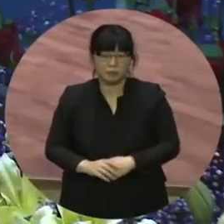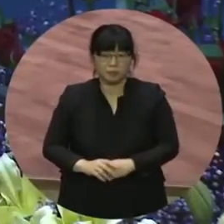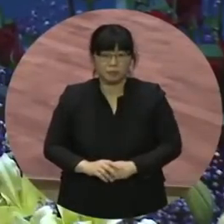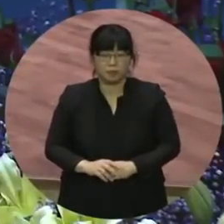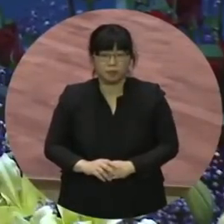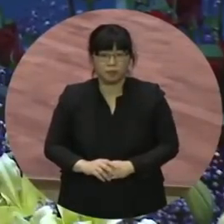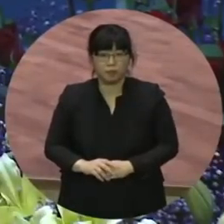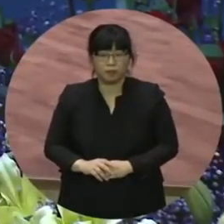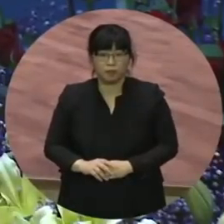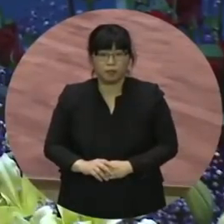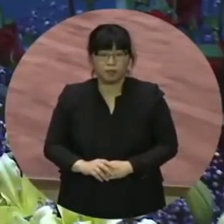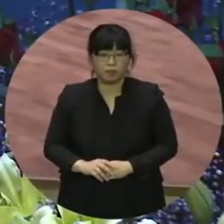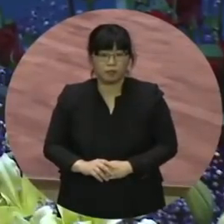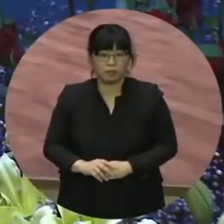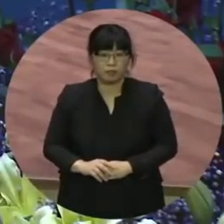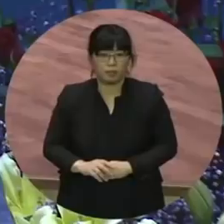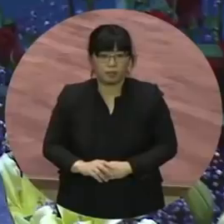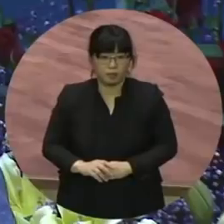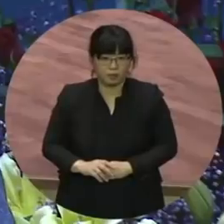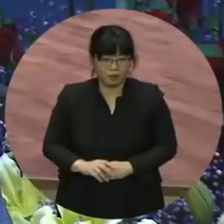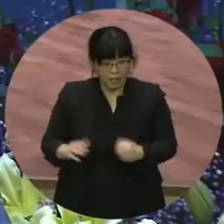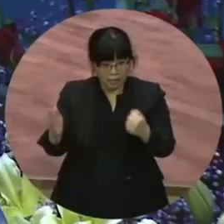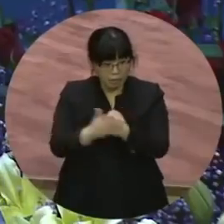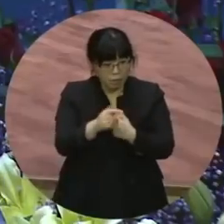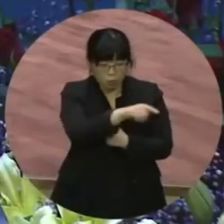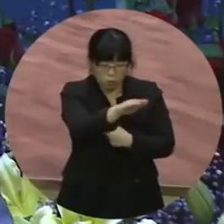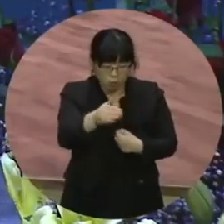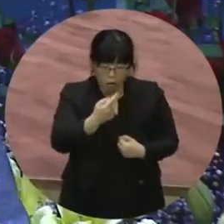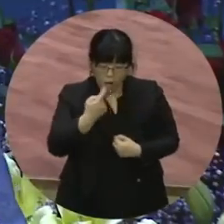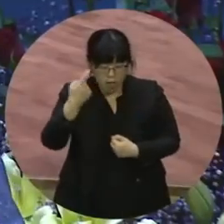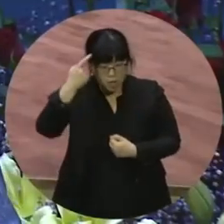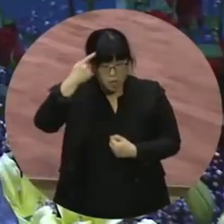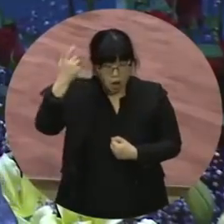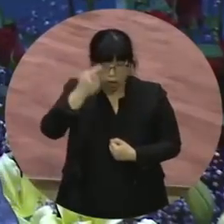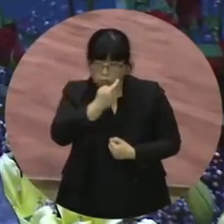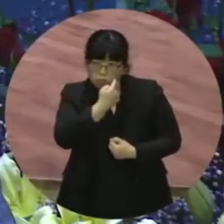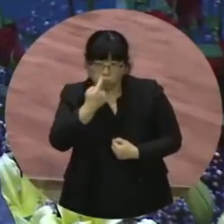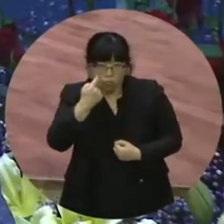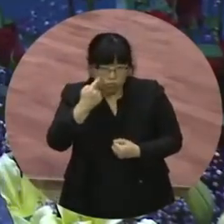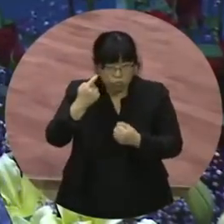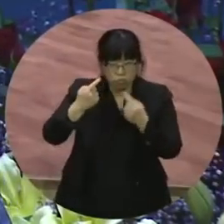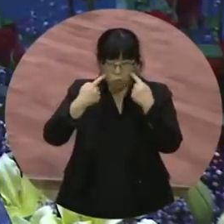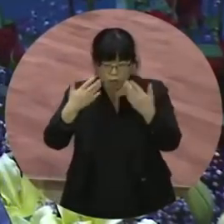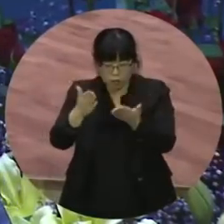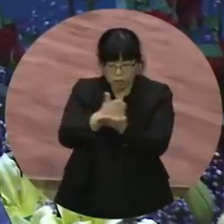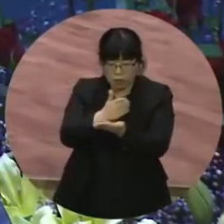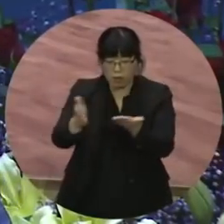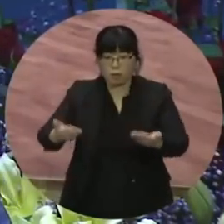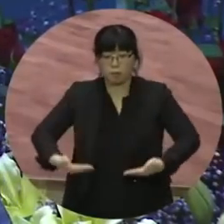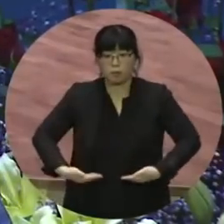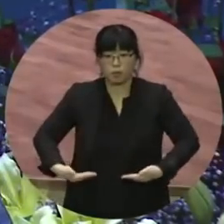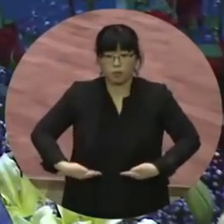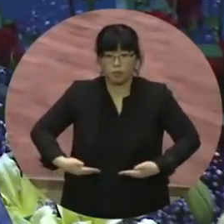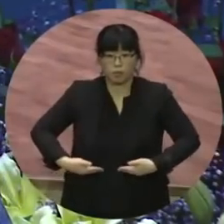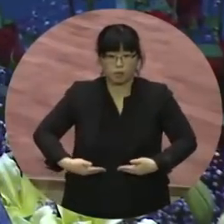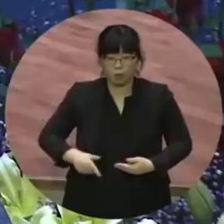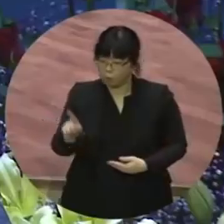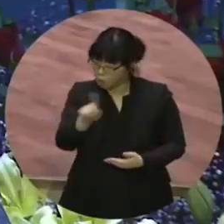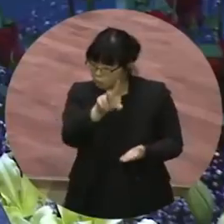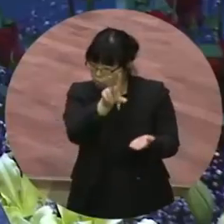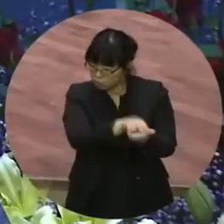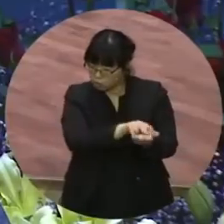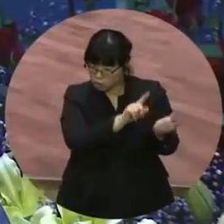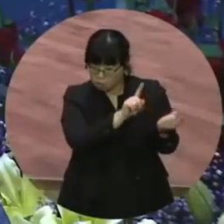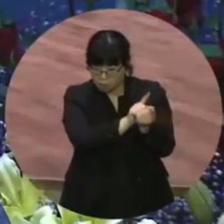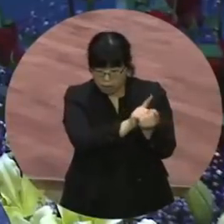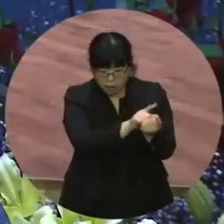사람은요, 뭐 사단 밥이에요, 그거. 흔들리는 갈대라 그랬어요. 영적이지 않는 사람은요, 문제가 오면요, 그